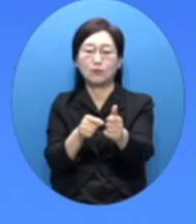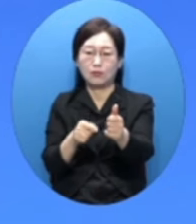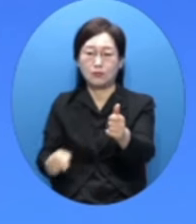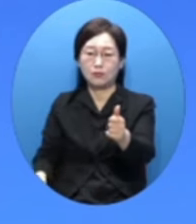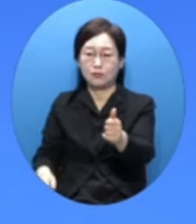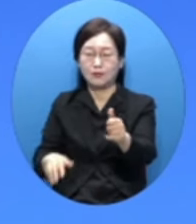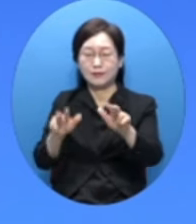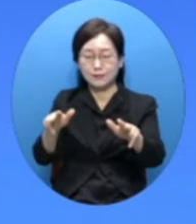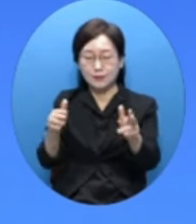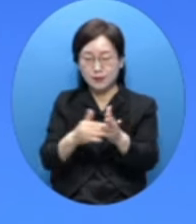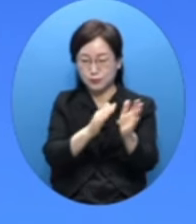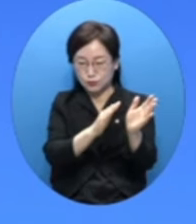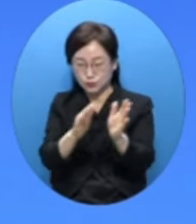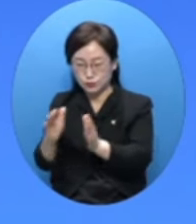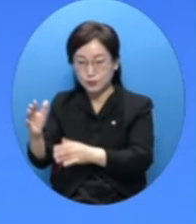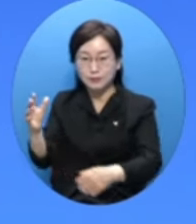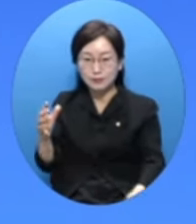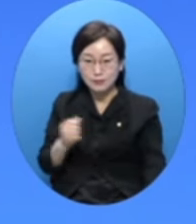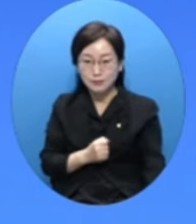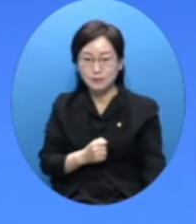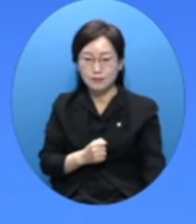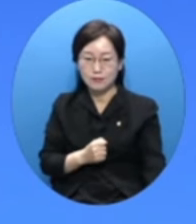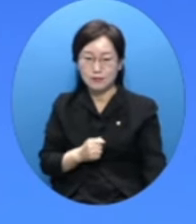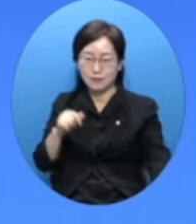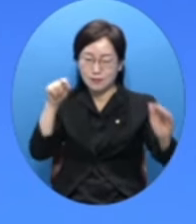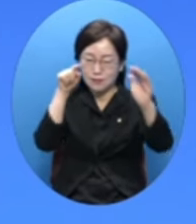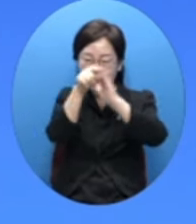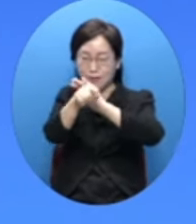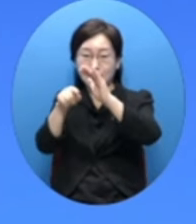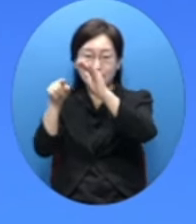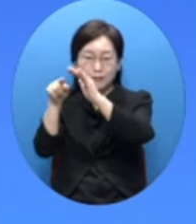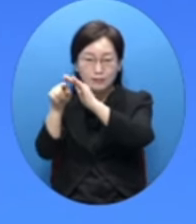지금까지 준비한 모든 걸 가지고 나가서